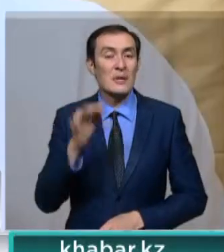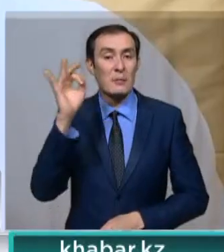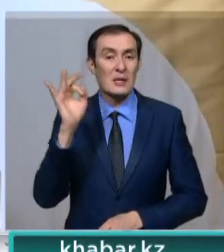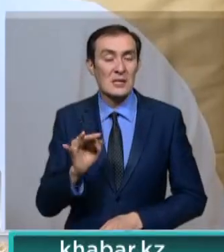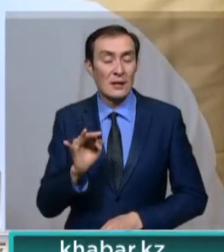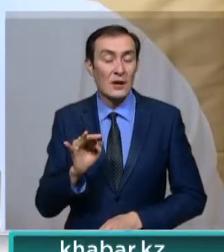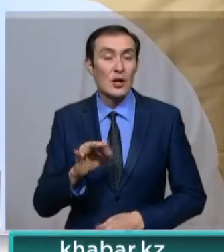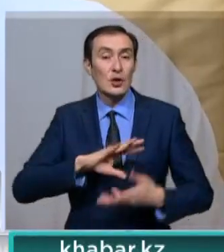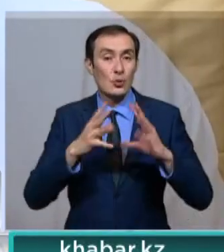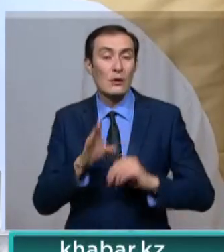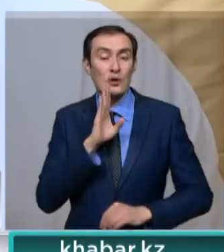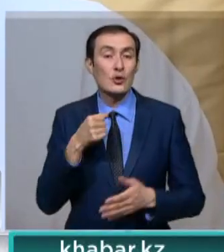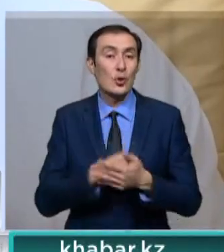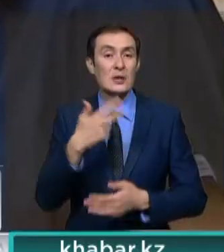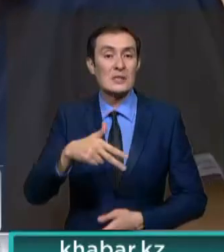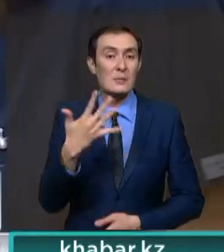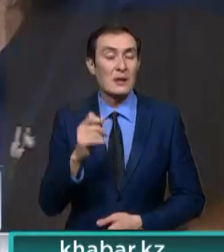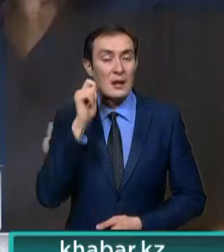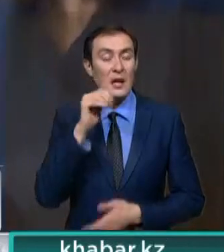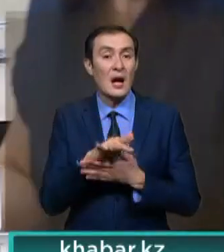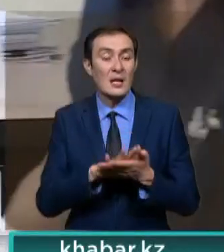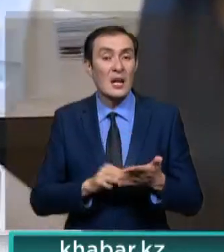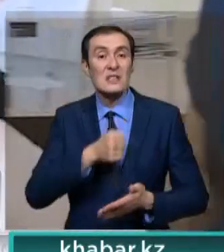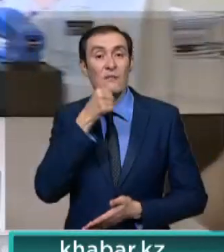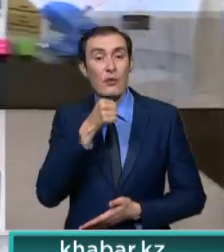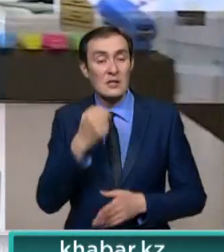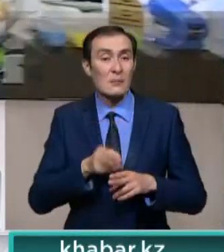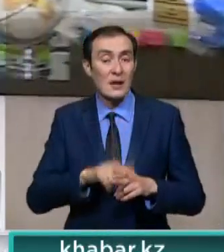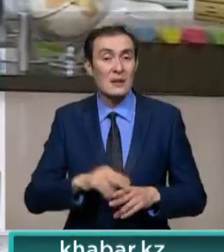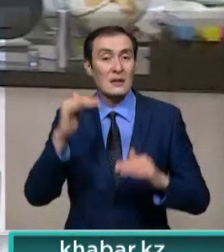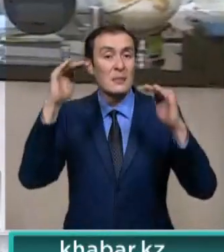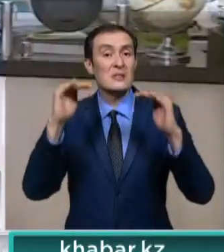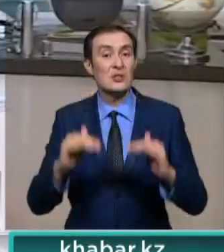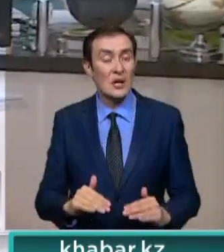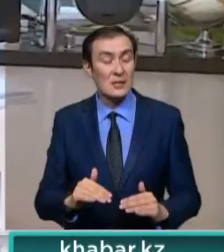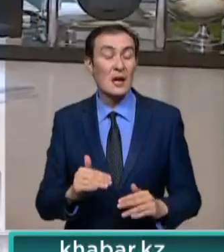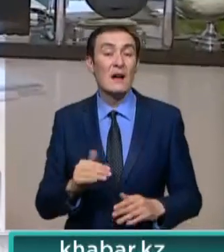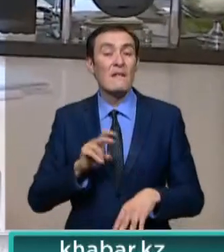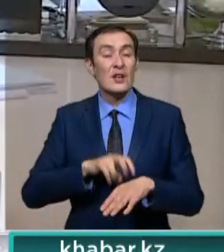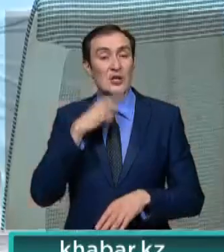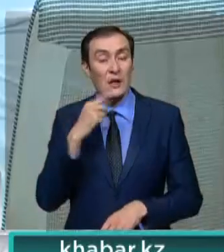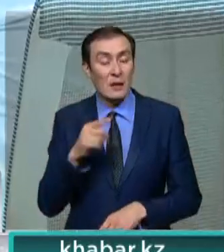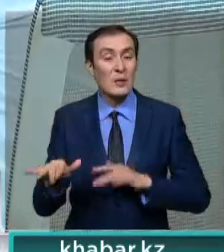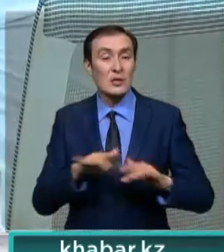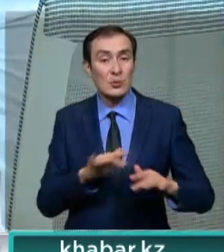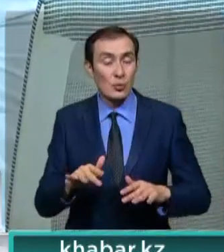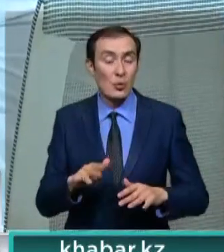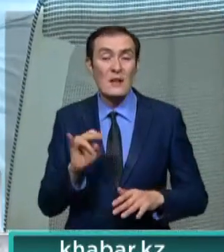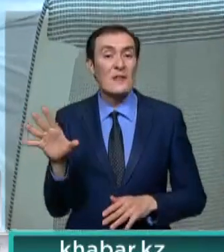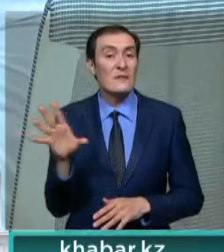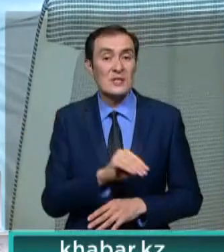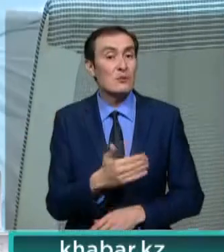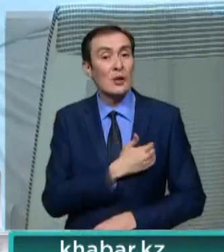45% случаев у женщин до 35 лет. Затем с возрастом эта динамика снижается. Медики говорят, процедуру делают далеко не